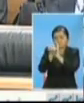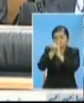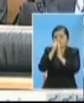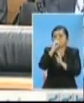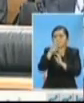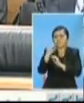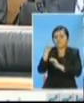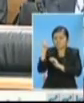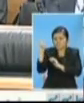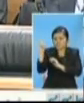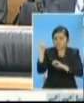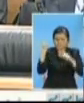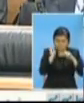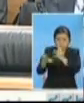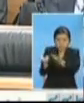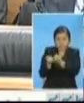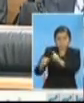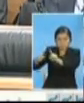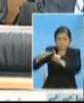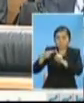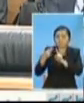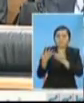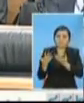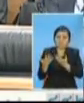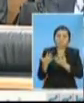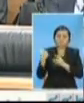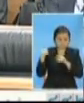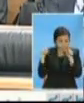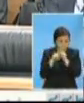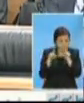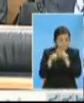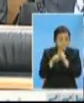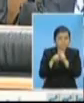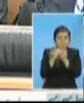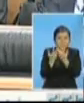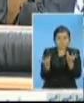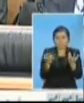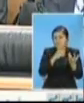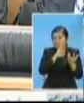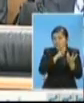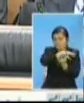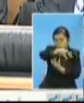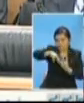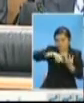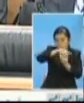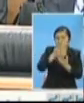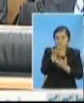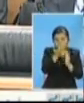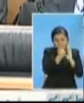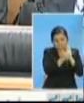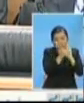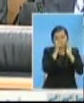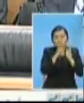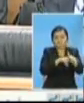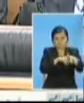8ตันอย่างเงี้ยมันโกงชัดๆนะท่านประธานแล้วประเด็นถัดมาก็คือโกงสิ่งเจือปนผมต้องเรียกร้องเพื่อนๆชาวอีสานพี่น้องอีส